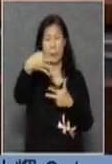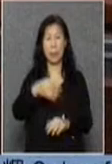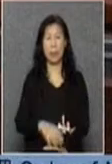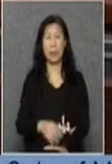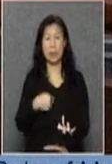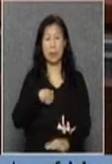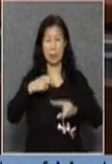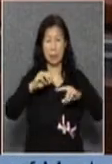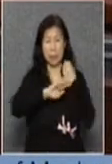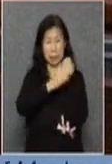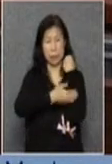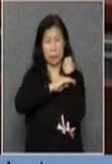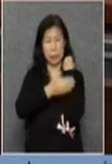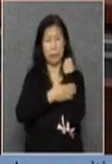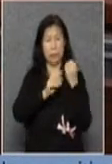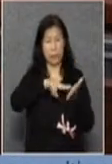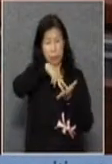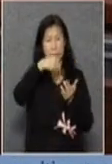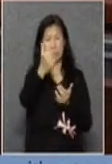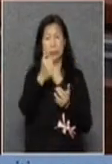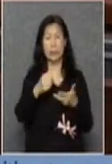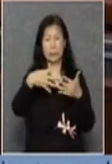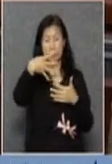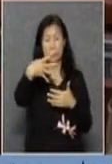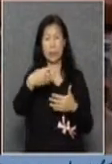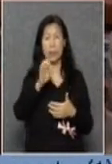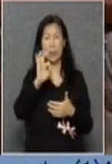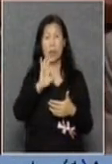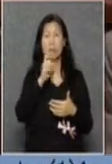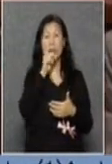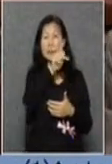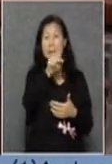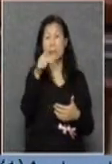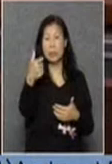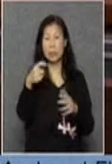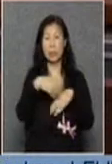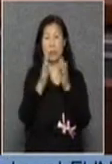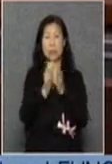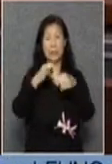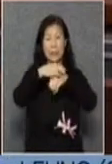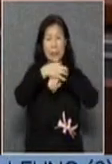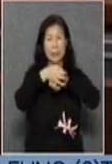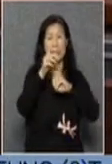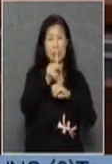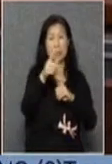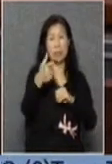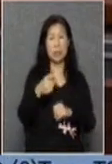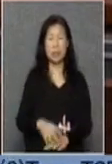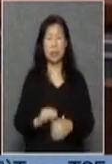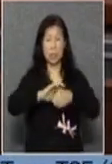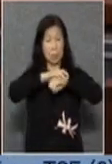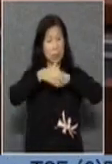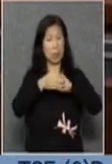哋有法治。第四，我哋冇國債。嗱，呢樣嘢咧，全世界嚟講咧，唔係咁多個國